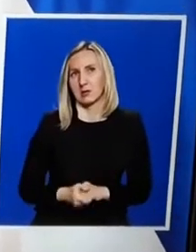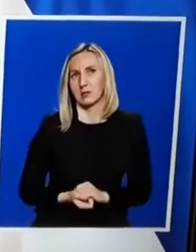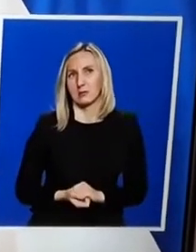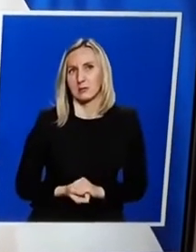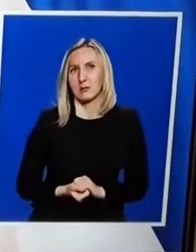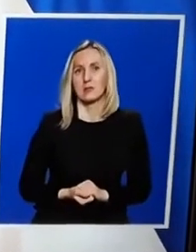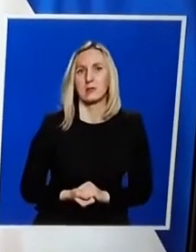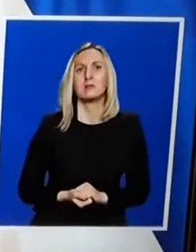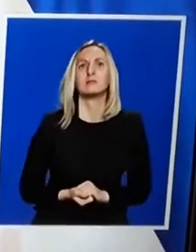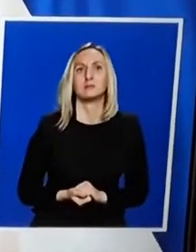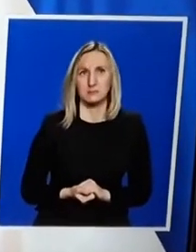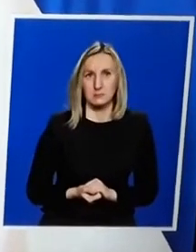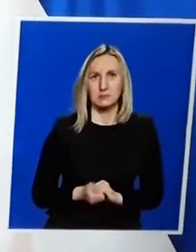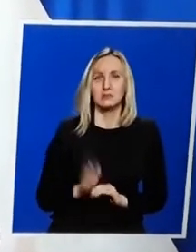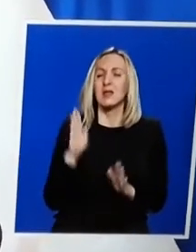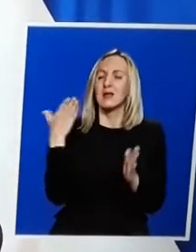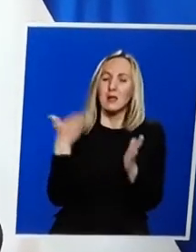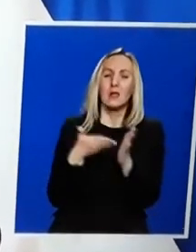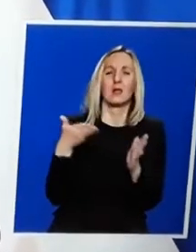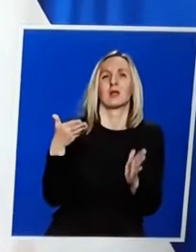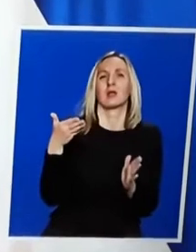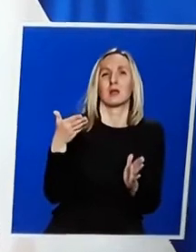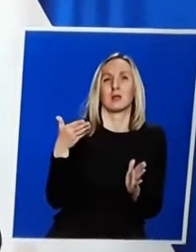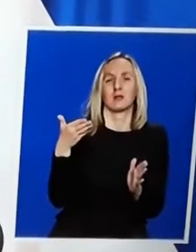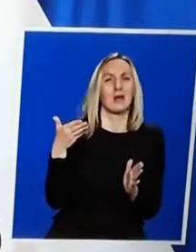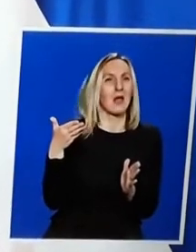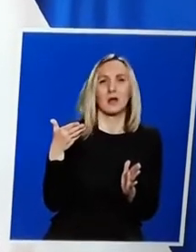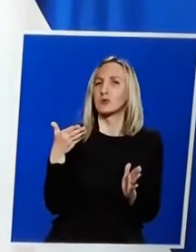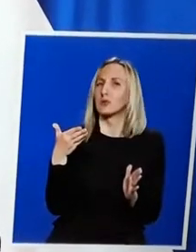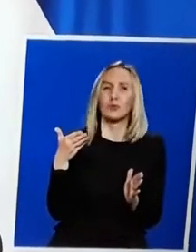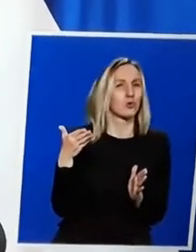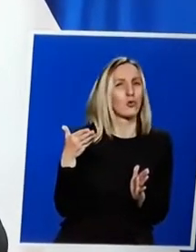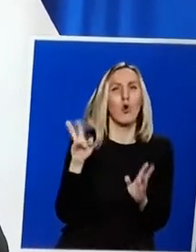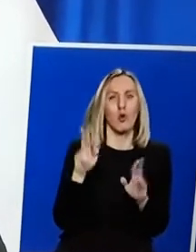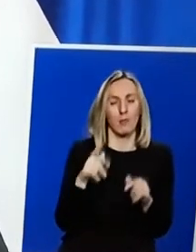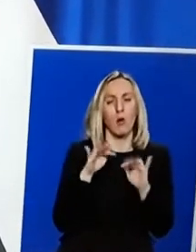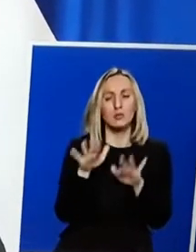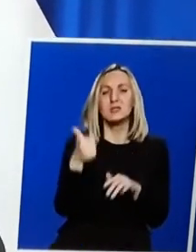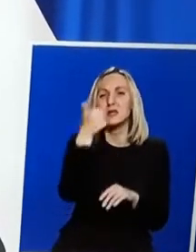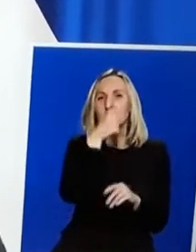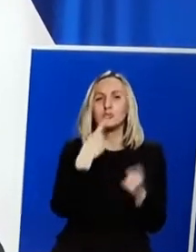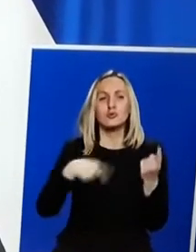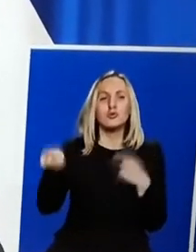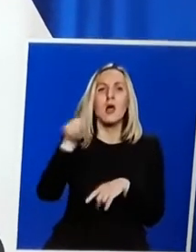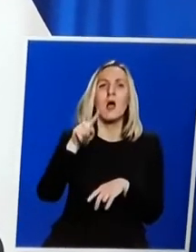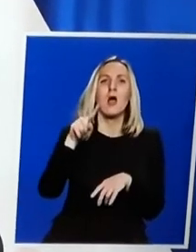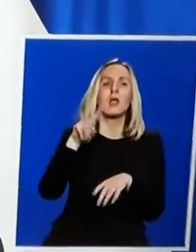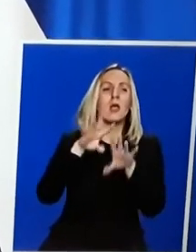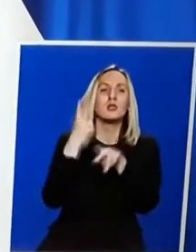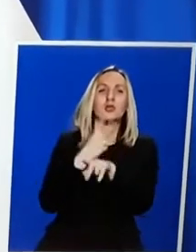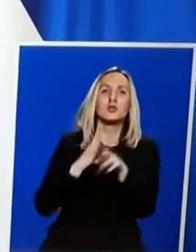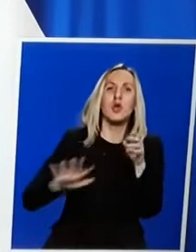neposredno u svakom odlučivanju i te kako ima uticaja ono što je kompletan državni aparat